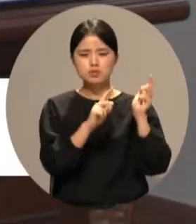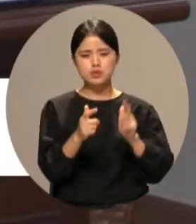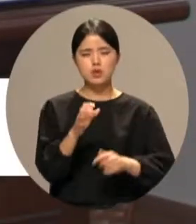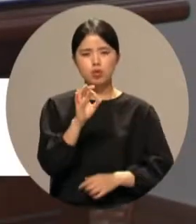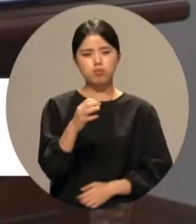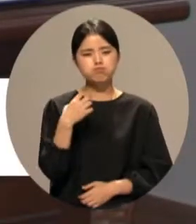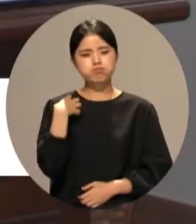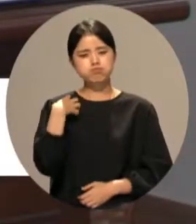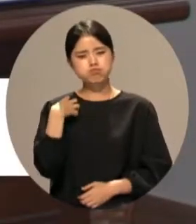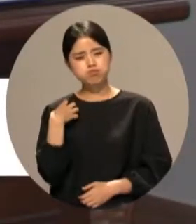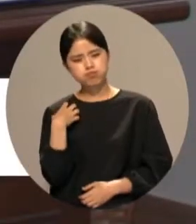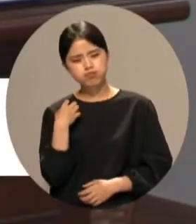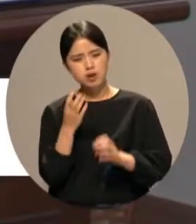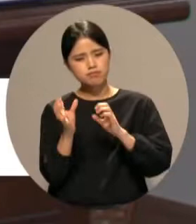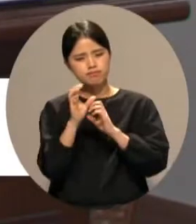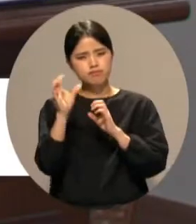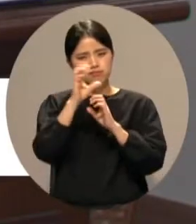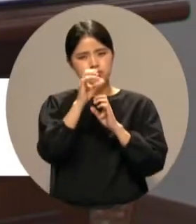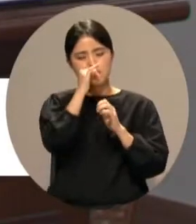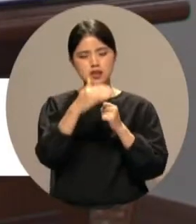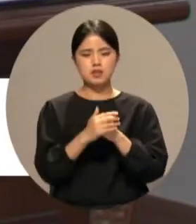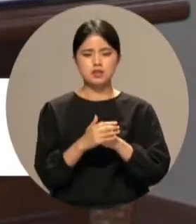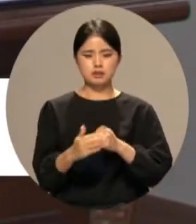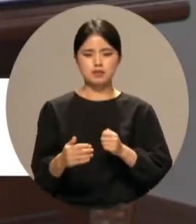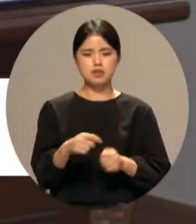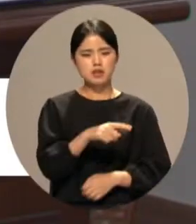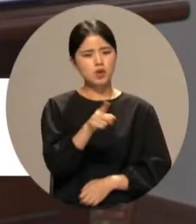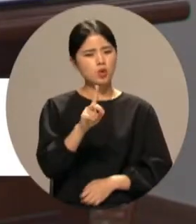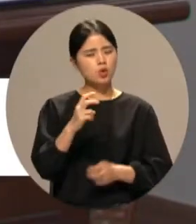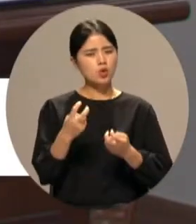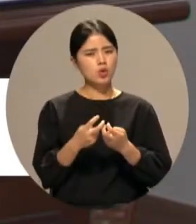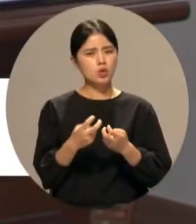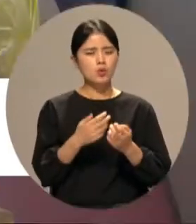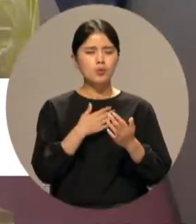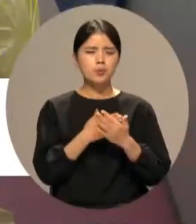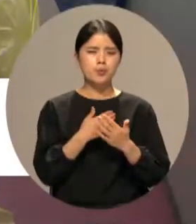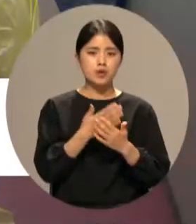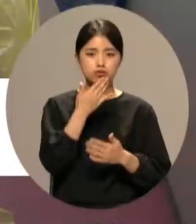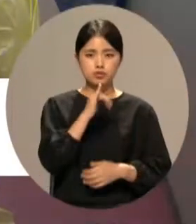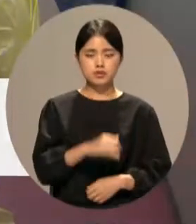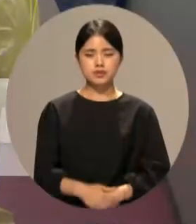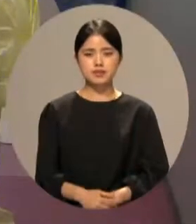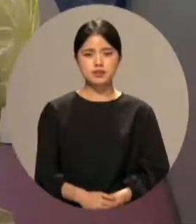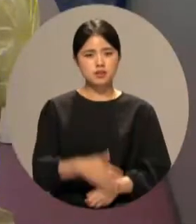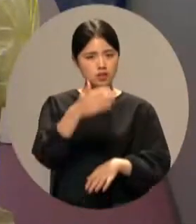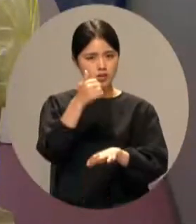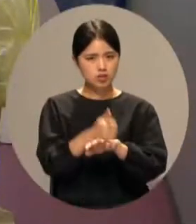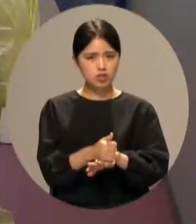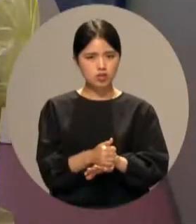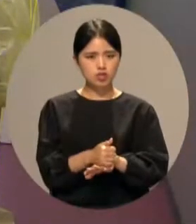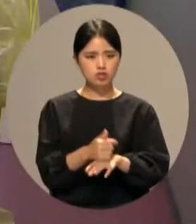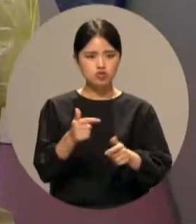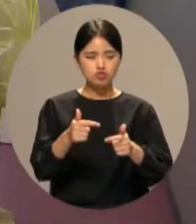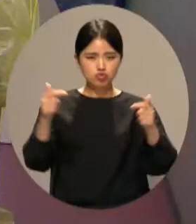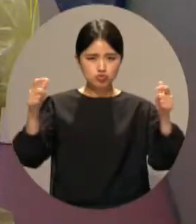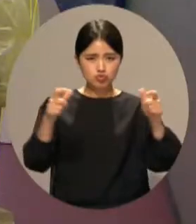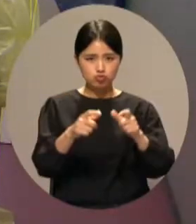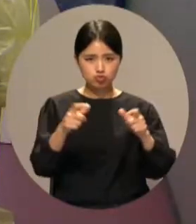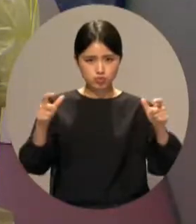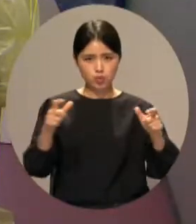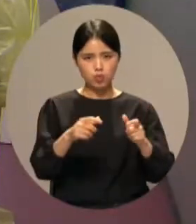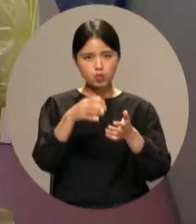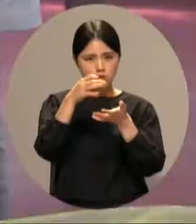부담 가중으로 작용하고 있기 때문에 이게 어떻게 보면 불안 요인으로. 결국 규모와 재력이 이 같은